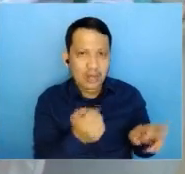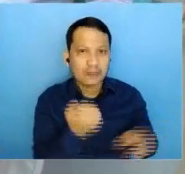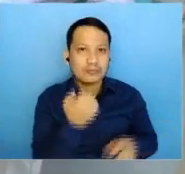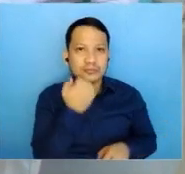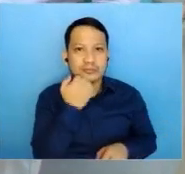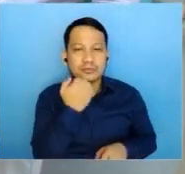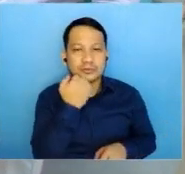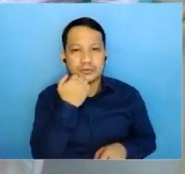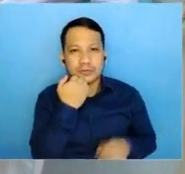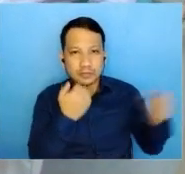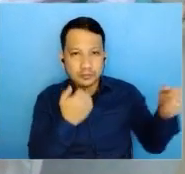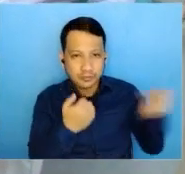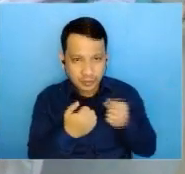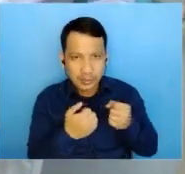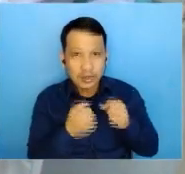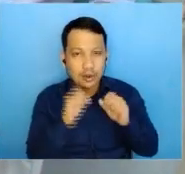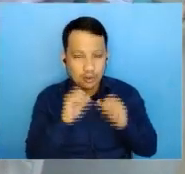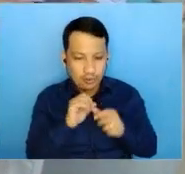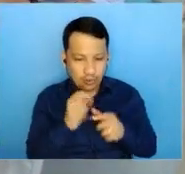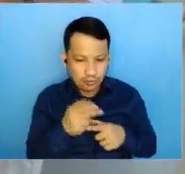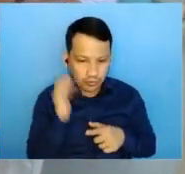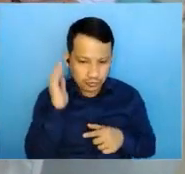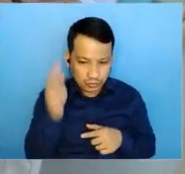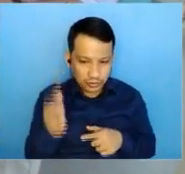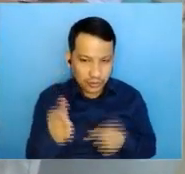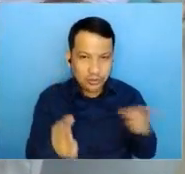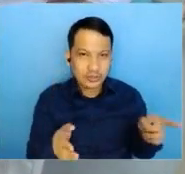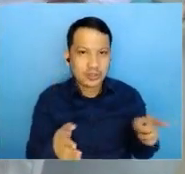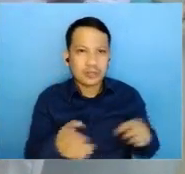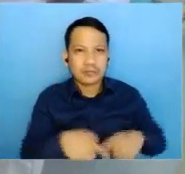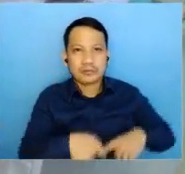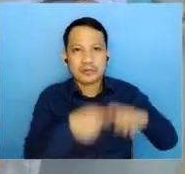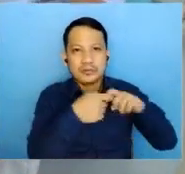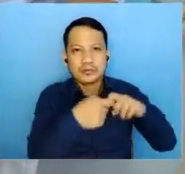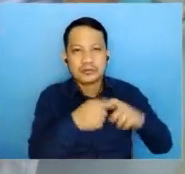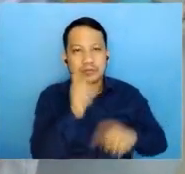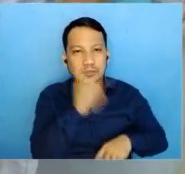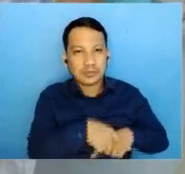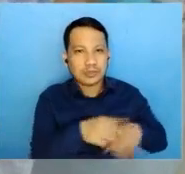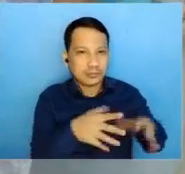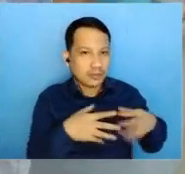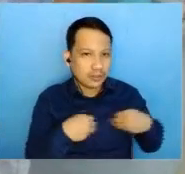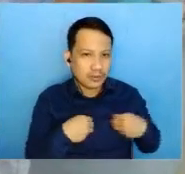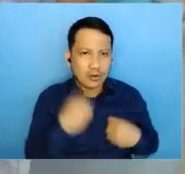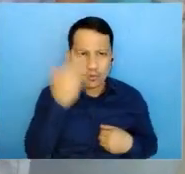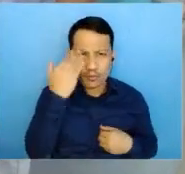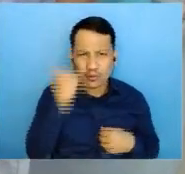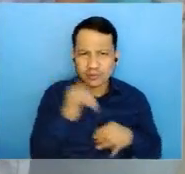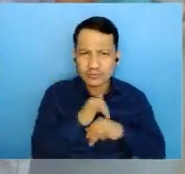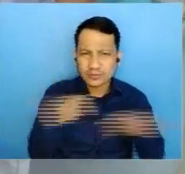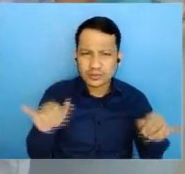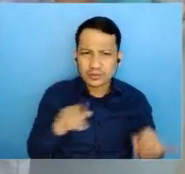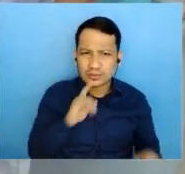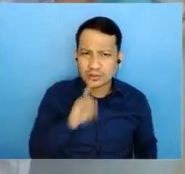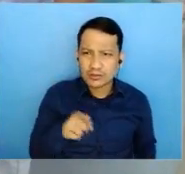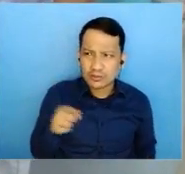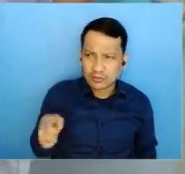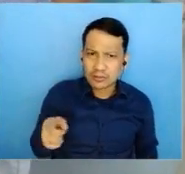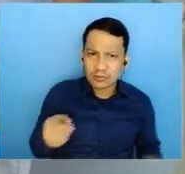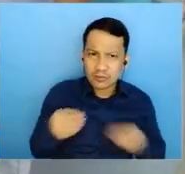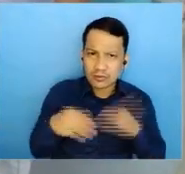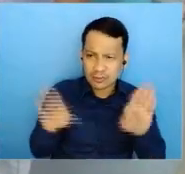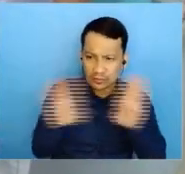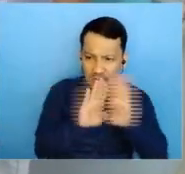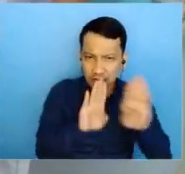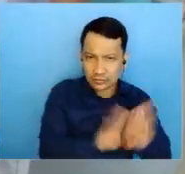pwedeng bawiin or pwede in the future ay hindi na makakapag-claim na talaga. Kasi parang totoo, tsaka hindi biro yung mga nagsara na ospital at mas